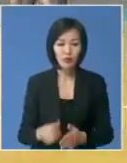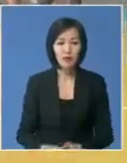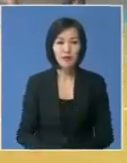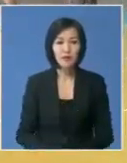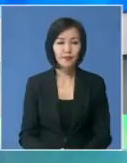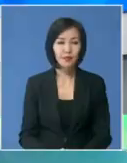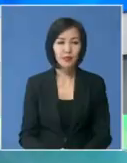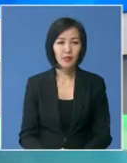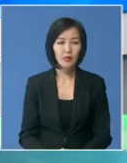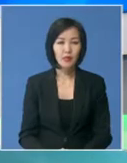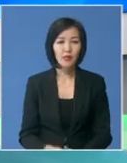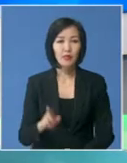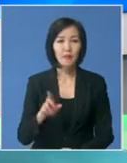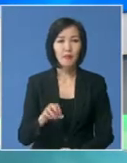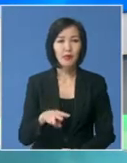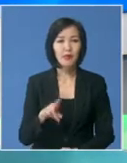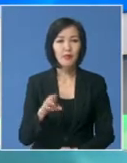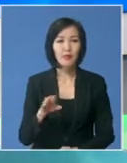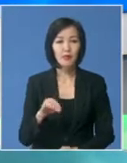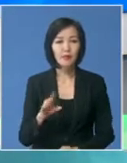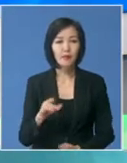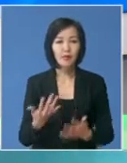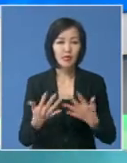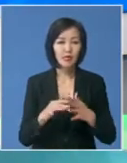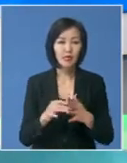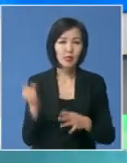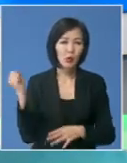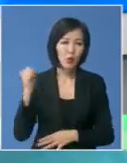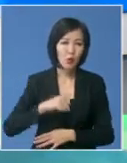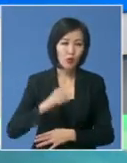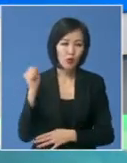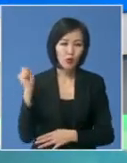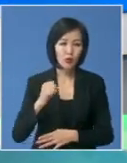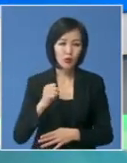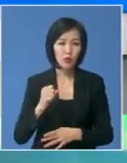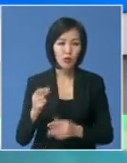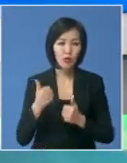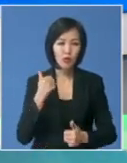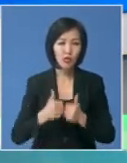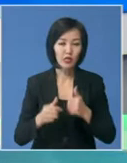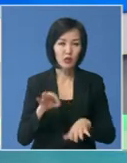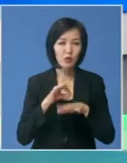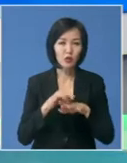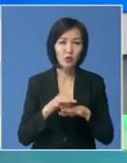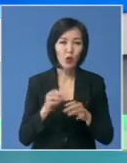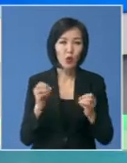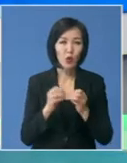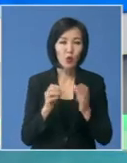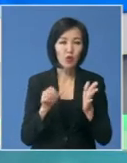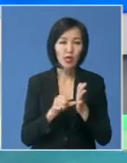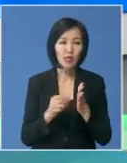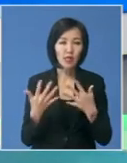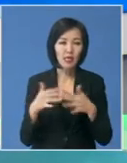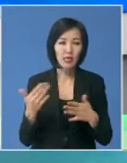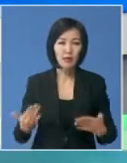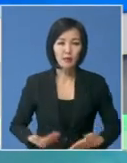телеарнасы. Балпық би кентінде арым рестлингтен Көксу ауданының жасөспірімдері арасында жарыс өтті. Оған бұл аймақтағы 16 елді мекеннен